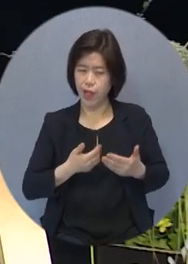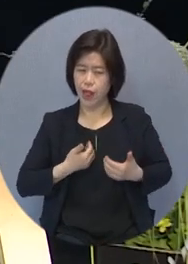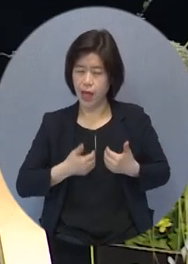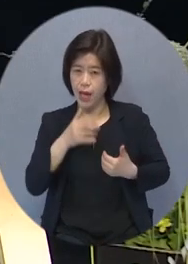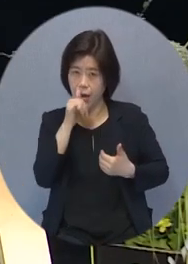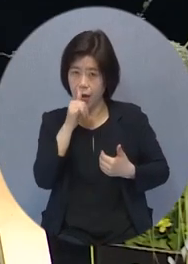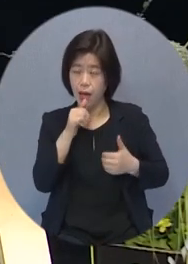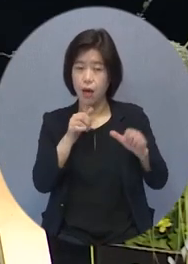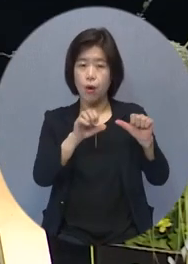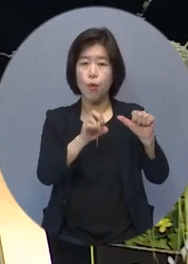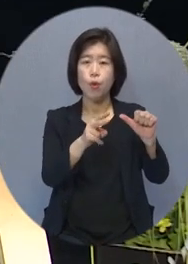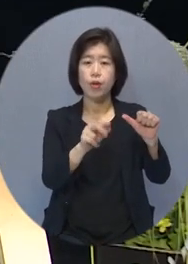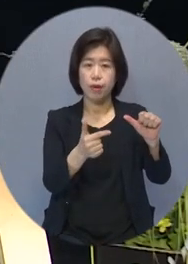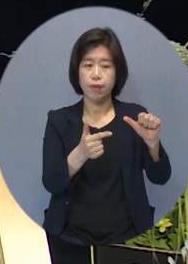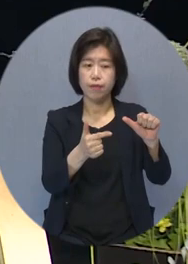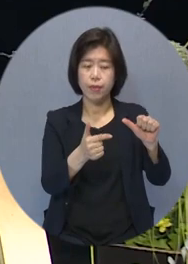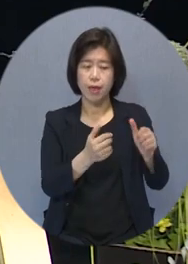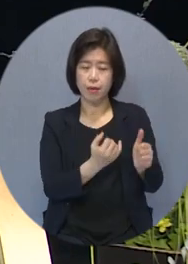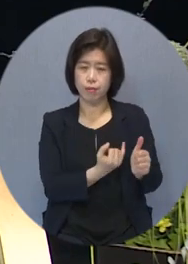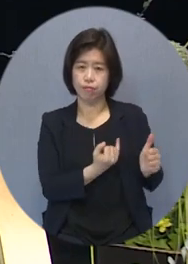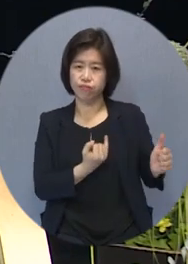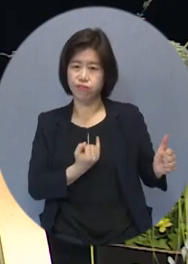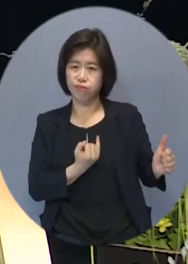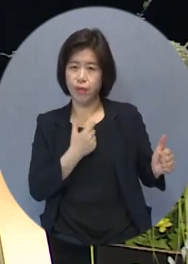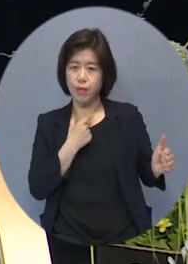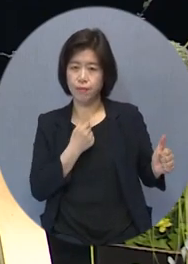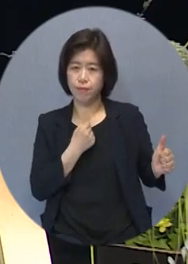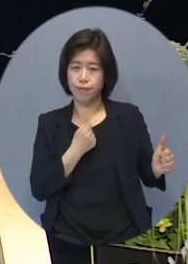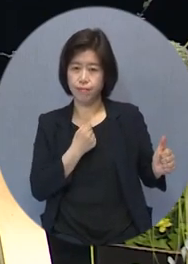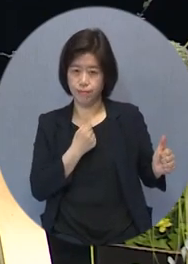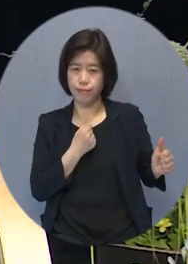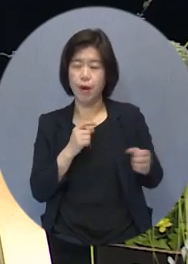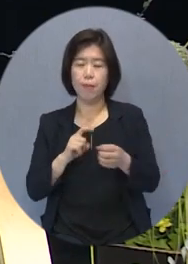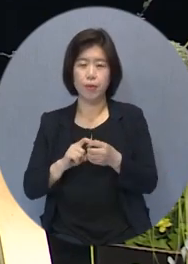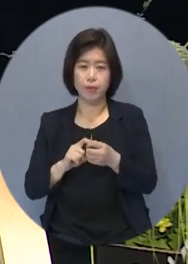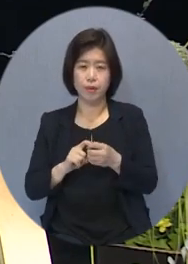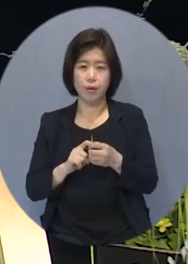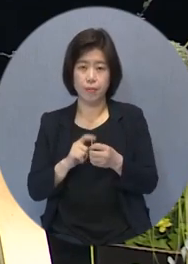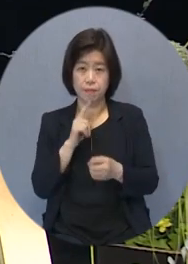그 애로부터 멀어지려고 그랬다.